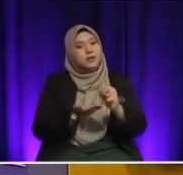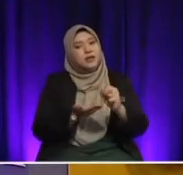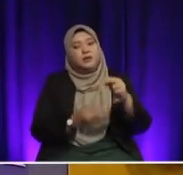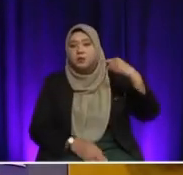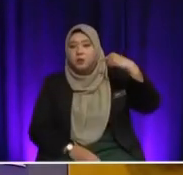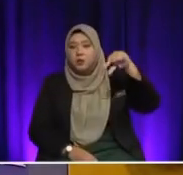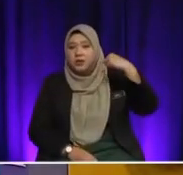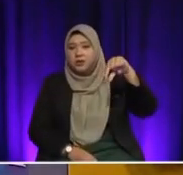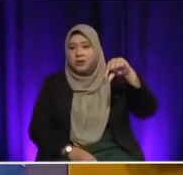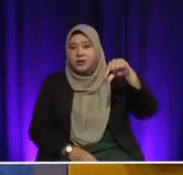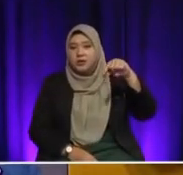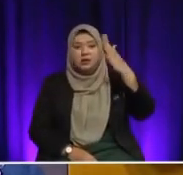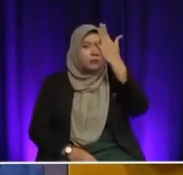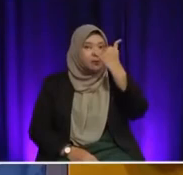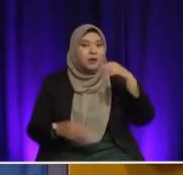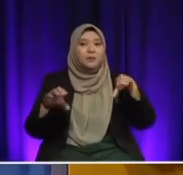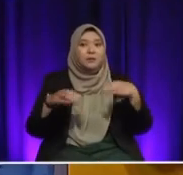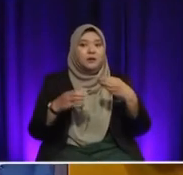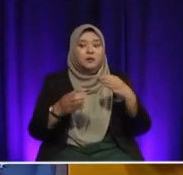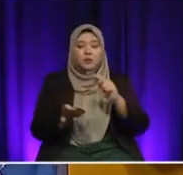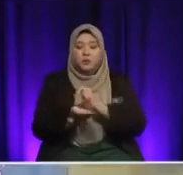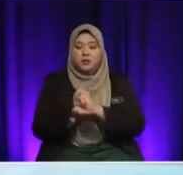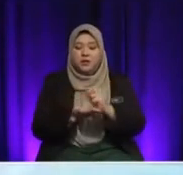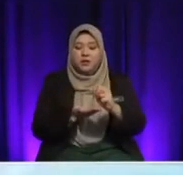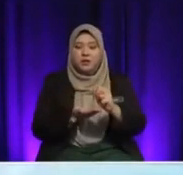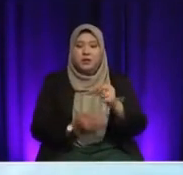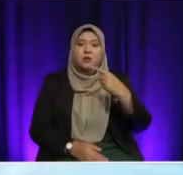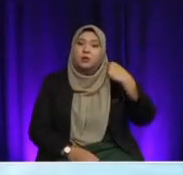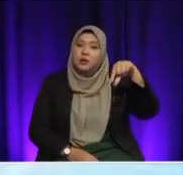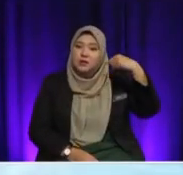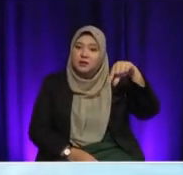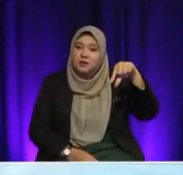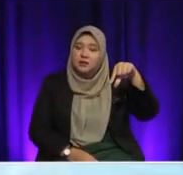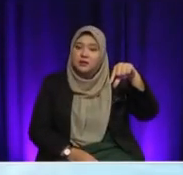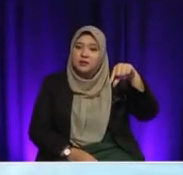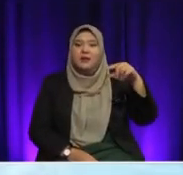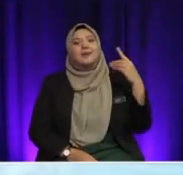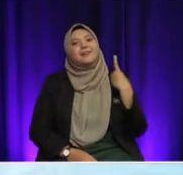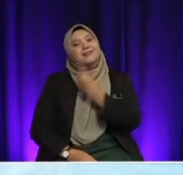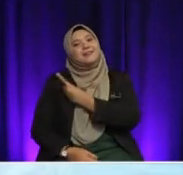ditetapkan. Okey, dan yang kedua, memastikan kualiti yang produk yang dihasilkan tu tekal. Tekal ni maksudnya